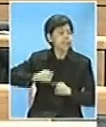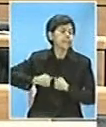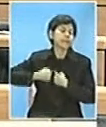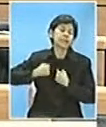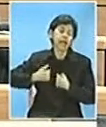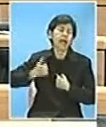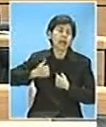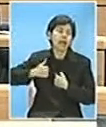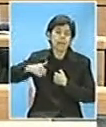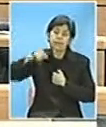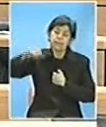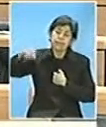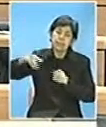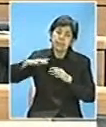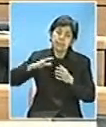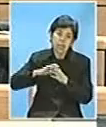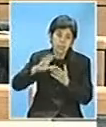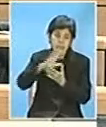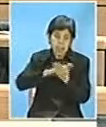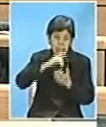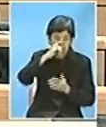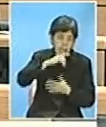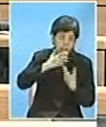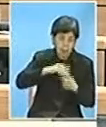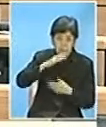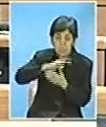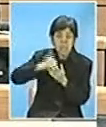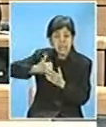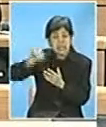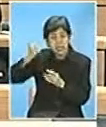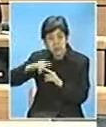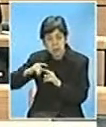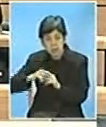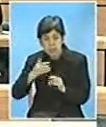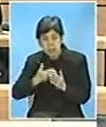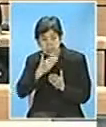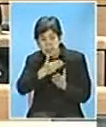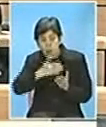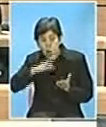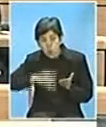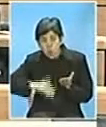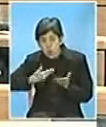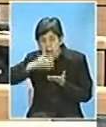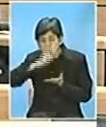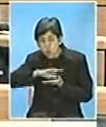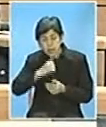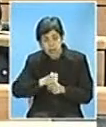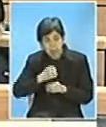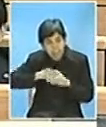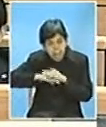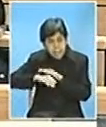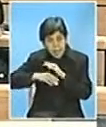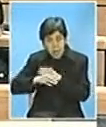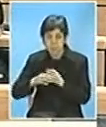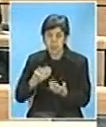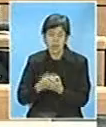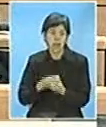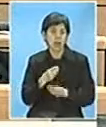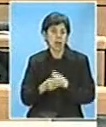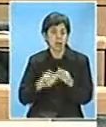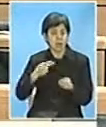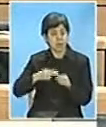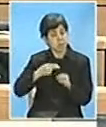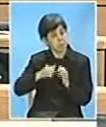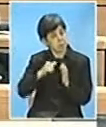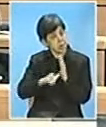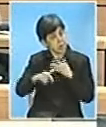ให้พี่น้องประชาชนนอกเหนือจากพี่น้องประชาชนคนไทยแล้วจะให้ประเทศเพื่อนบ้านนะครับรอบชายแดนเราใช้พลังงานถูกโดยใช้ภาษีของเราอย่าง